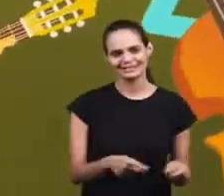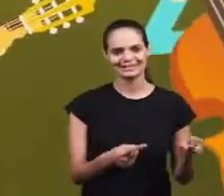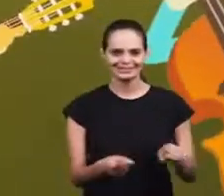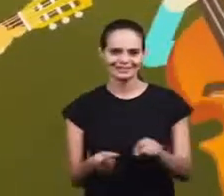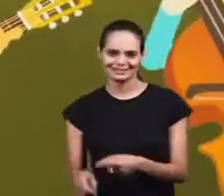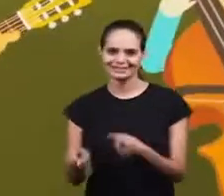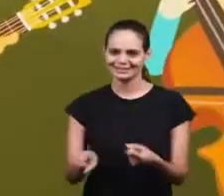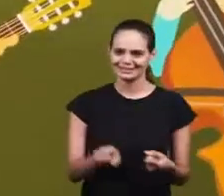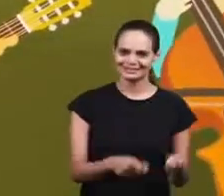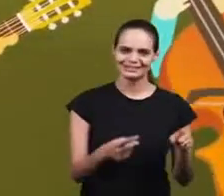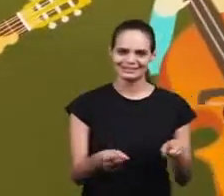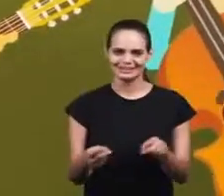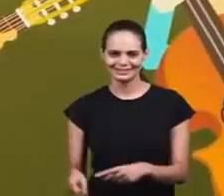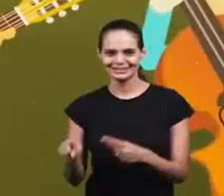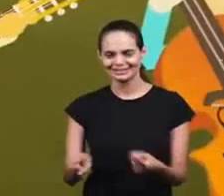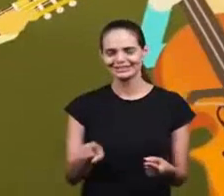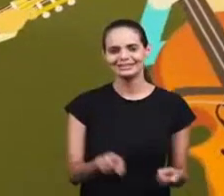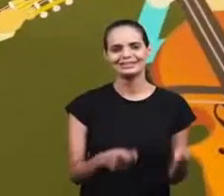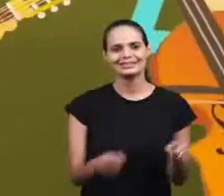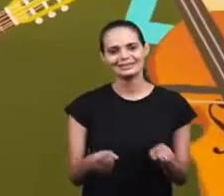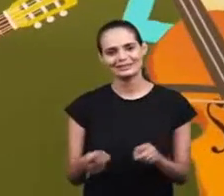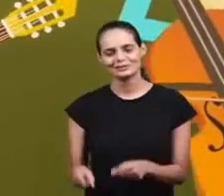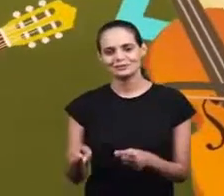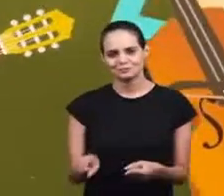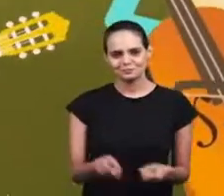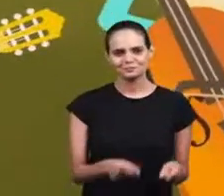Jesus ist der Prinz des Friedens.